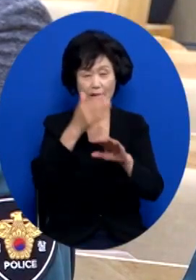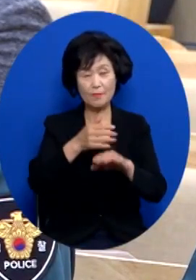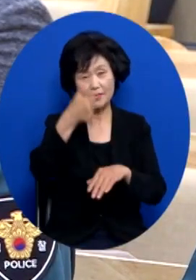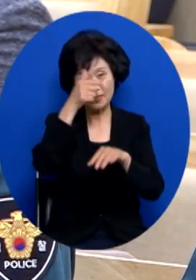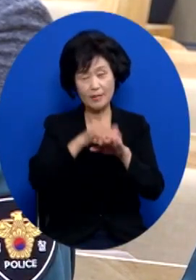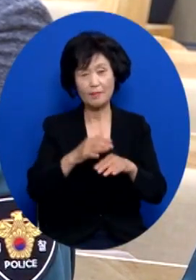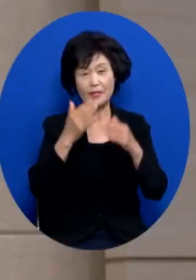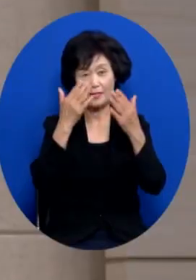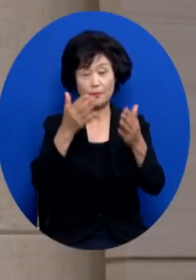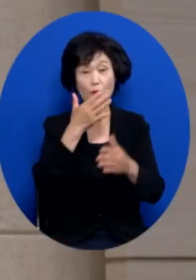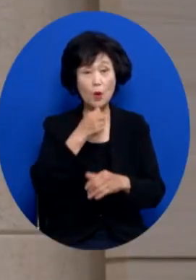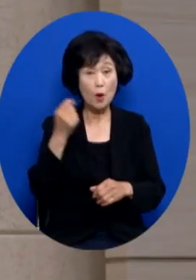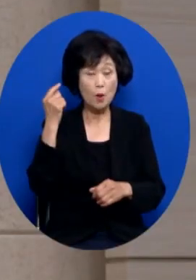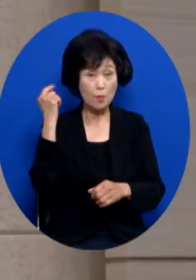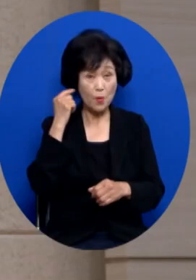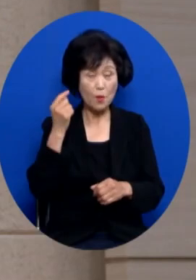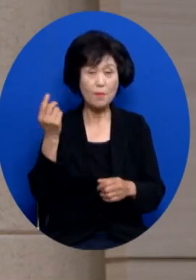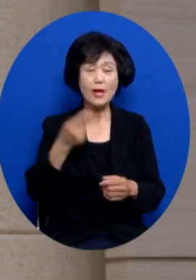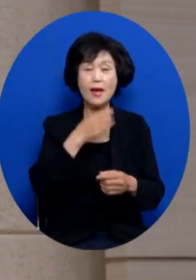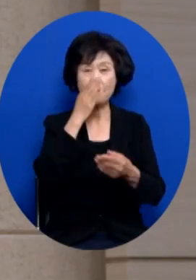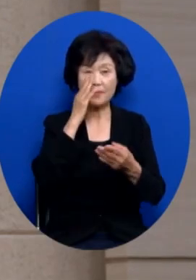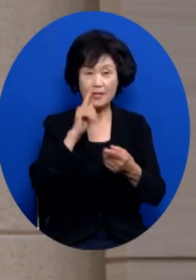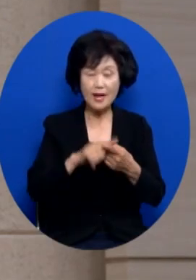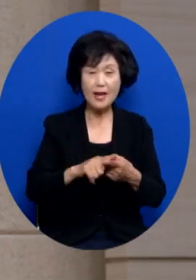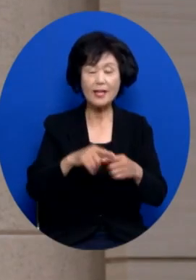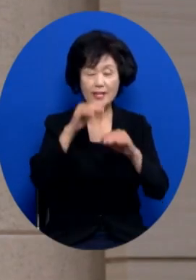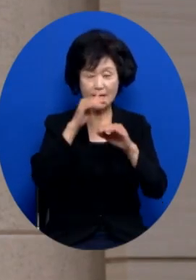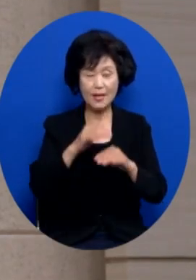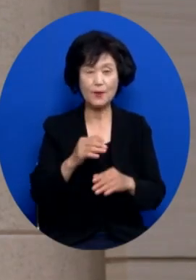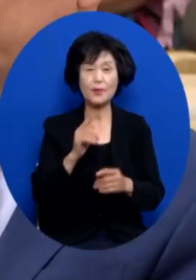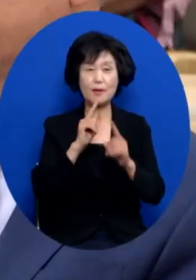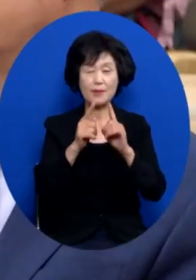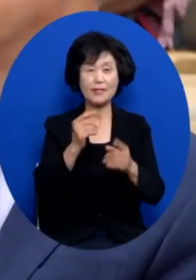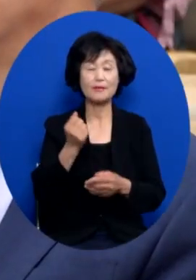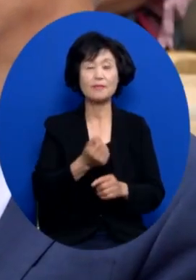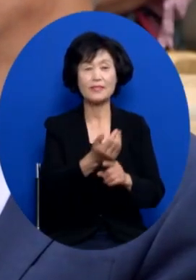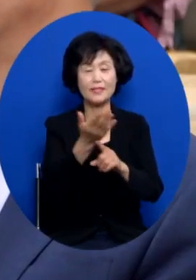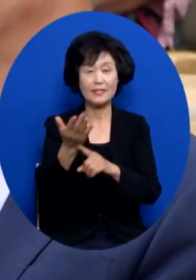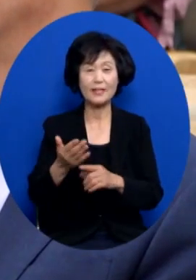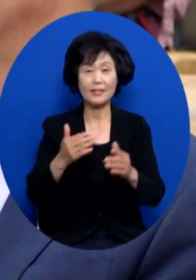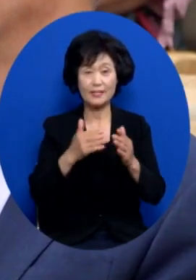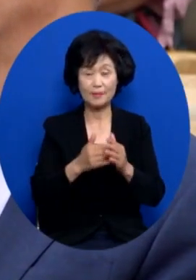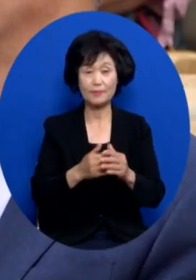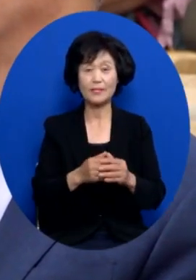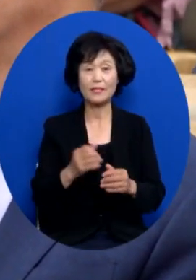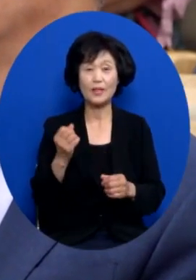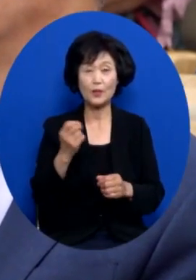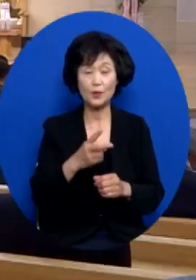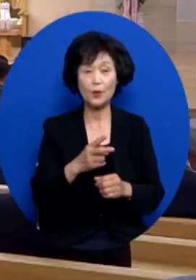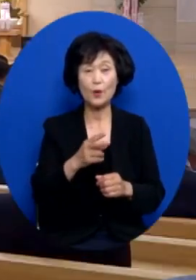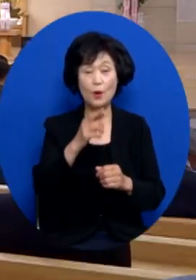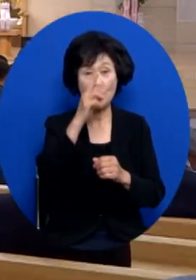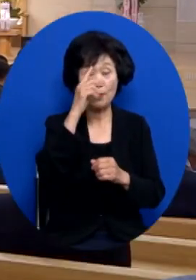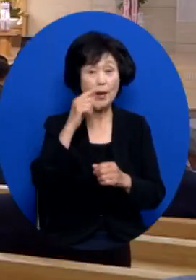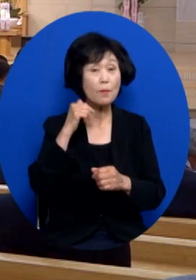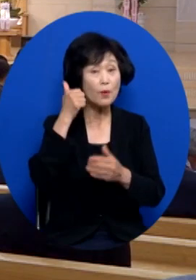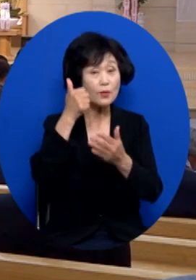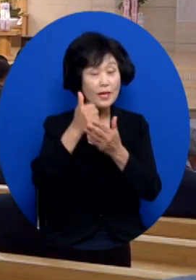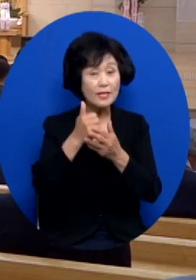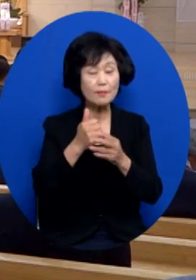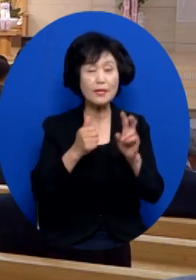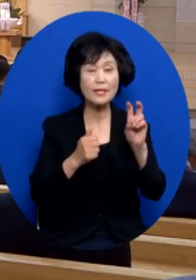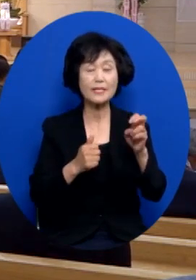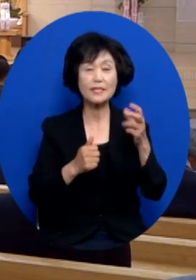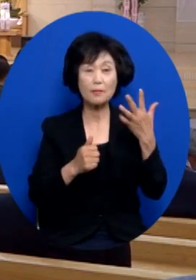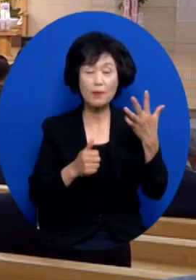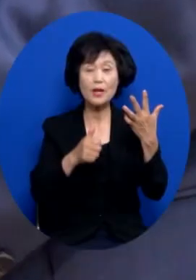목사는 복음에 합당한 생활이란 제하에 말씀을 전했습니다. 이어진 총회에서는 곡성읍교의 박병준 목사를